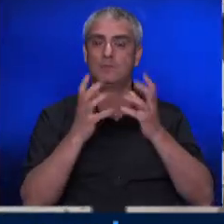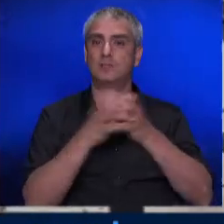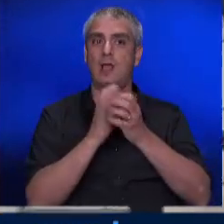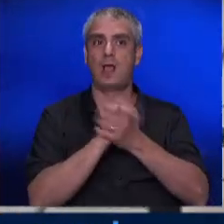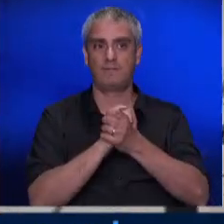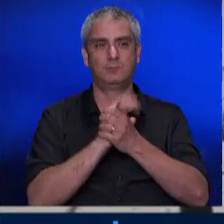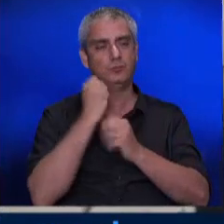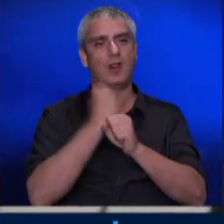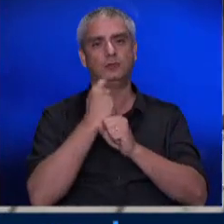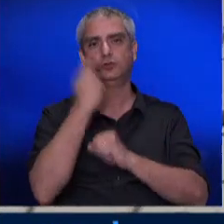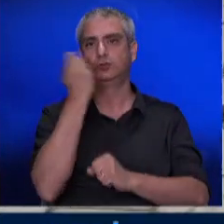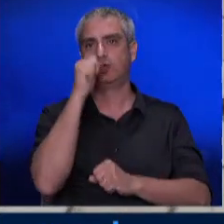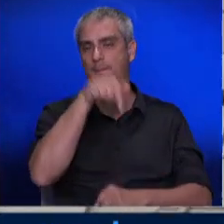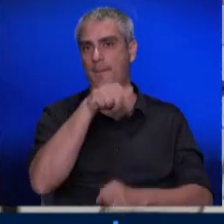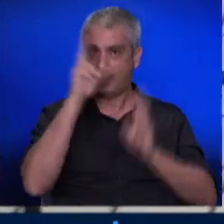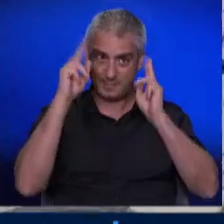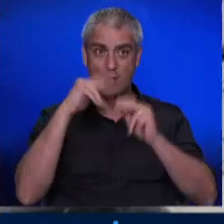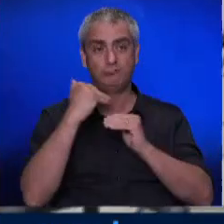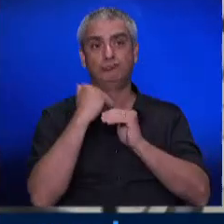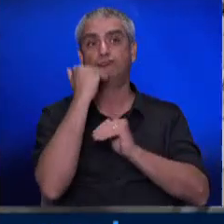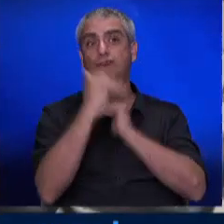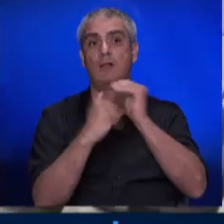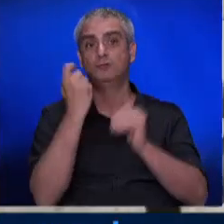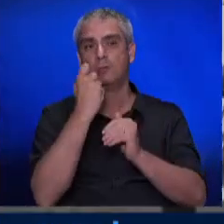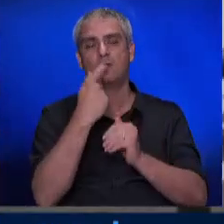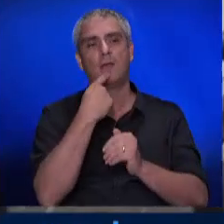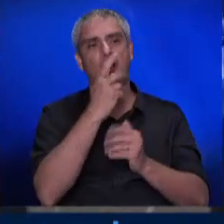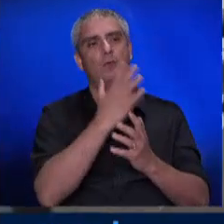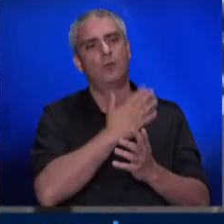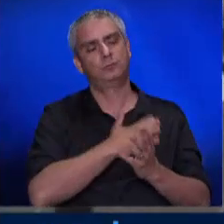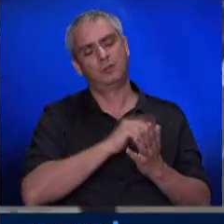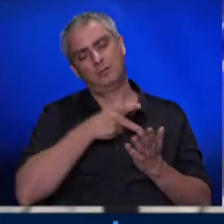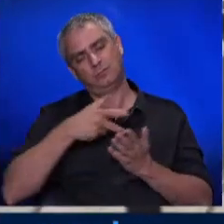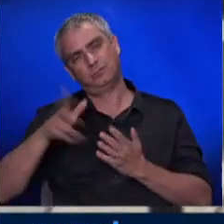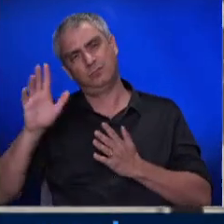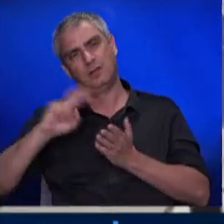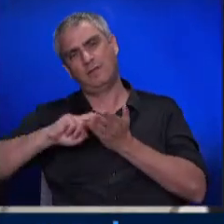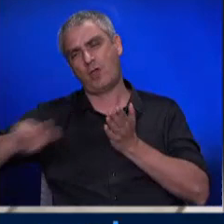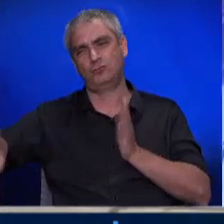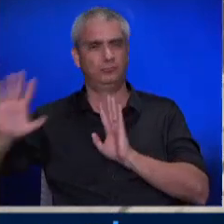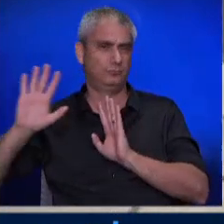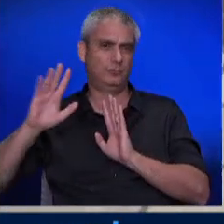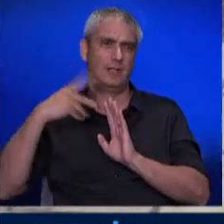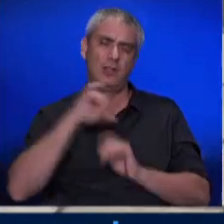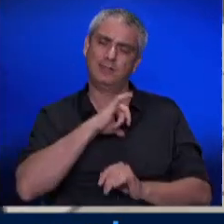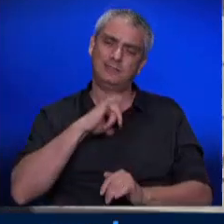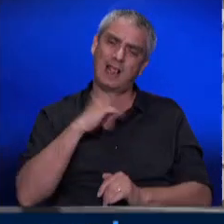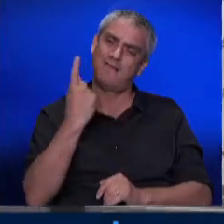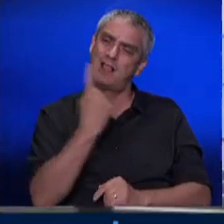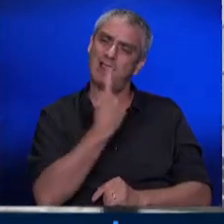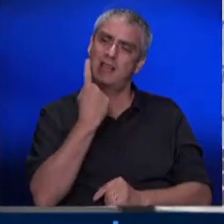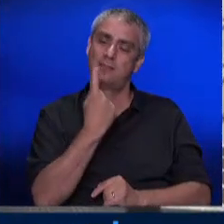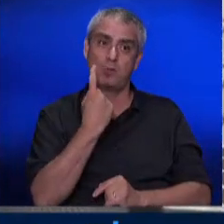כדי לעשות שבת במירון. בשלב מסוים במהלך השבת הוא אמר לחברים שהוא מעוניין לפרוש, להיות קצת לבד,